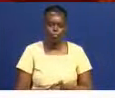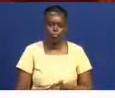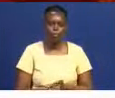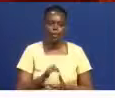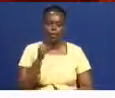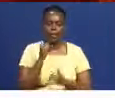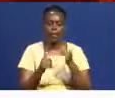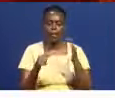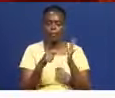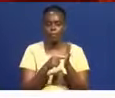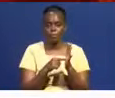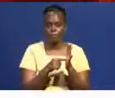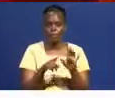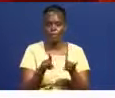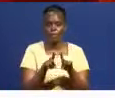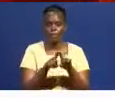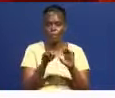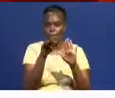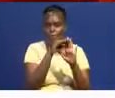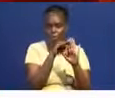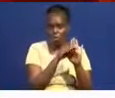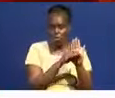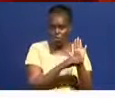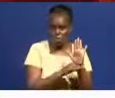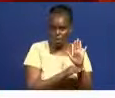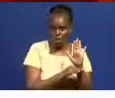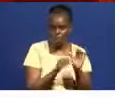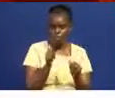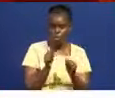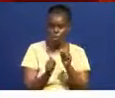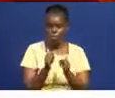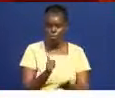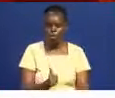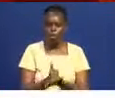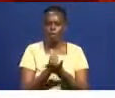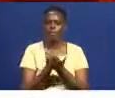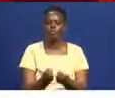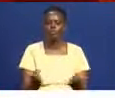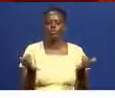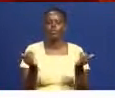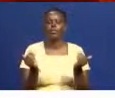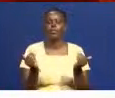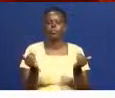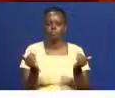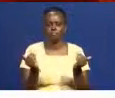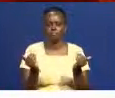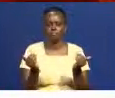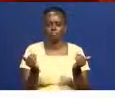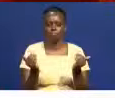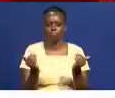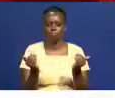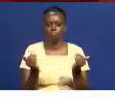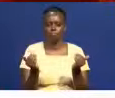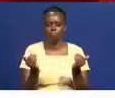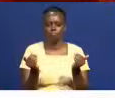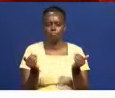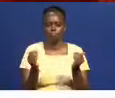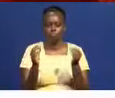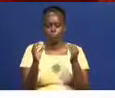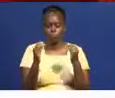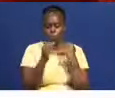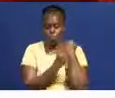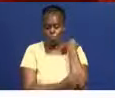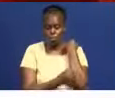Na mwisho pia ile program ambayo ilikuwa inasaidia watoto wa watu wasiojiweza